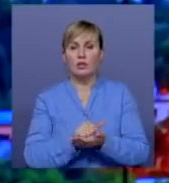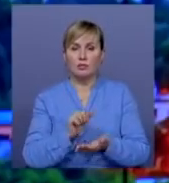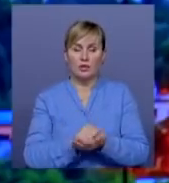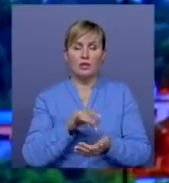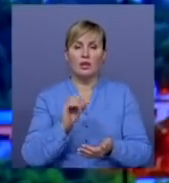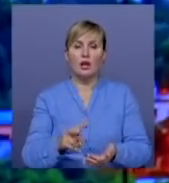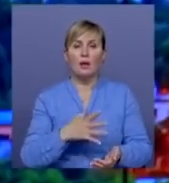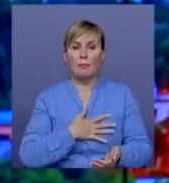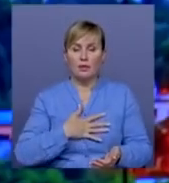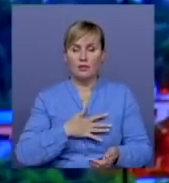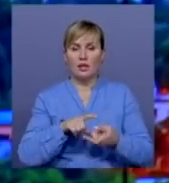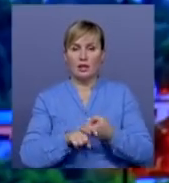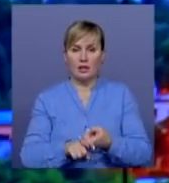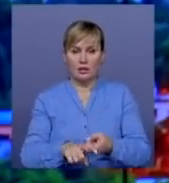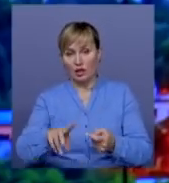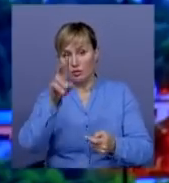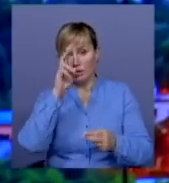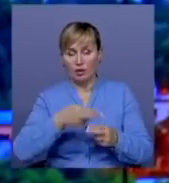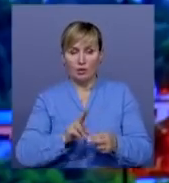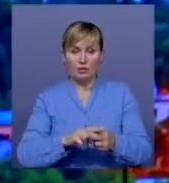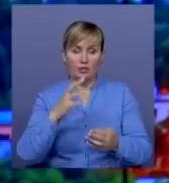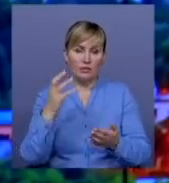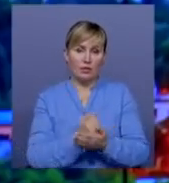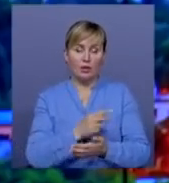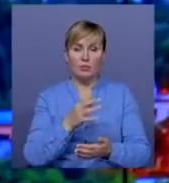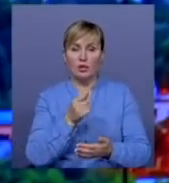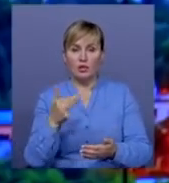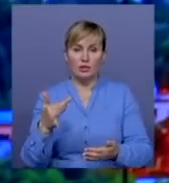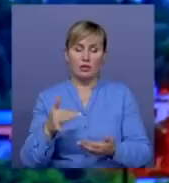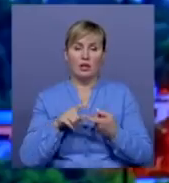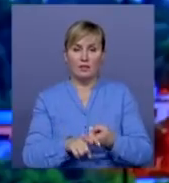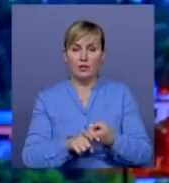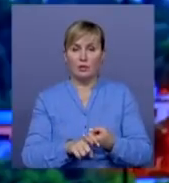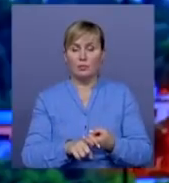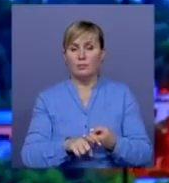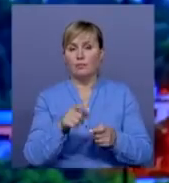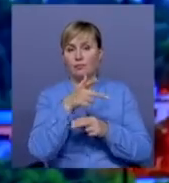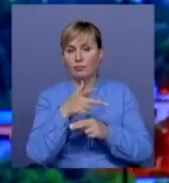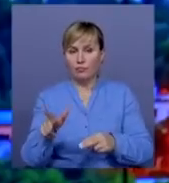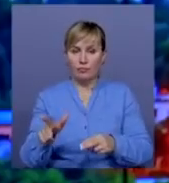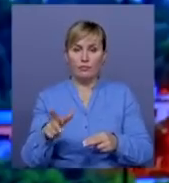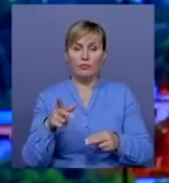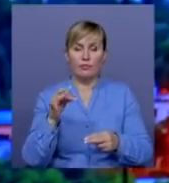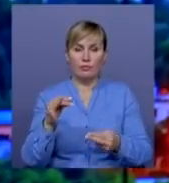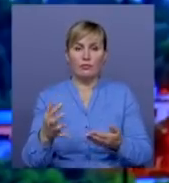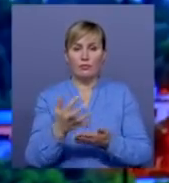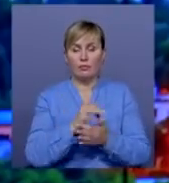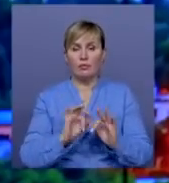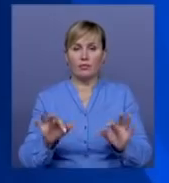как переживает карантин в государствах, которые лидируют по количеству зараженных коронавирусом? Видео и комментарии собрал и обобщил Денис